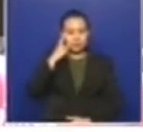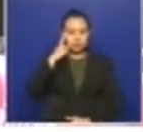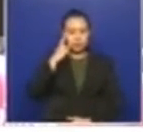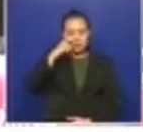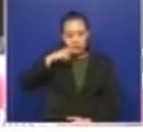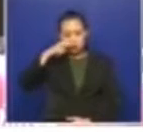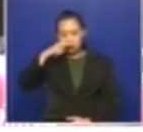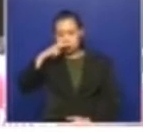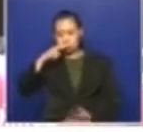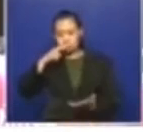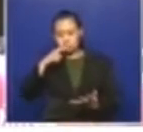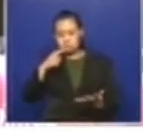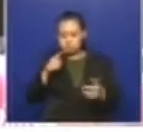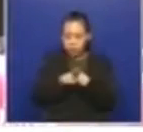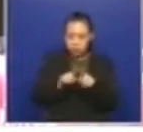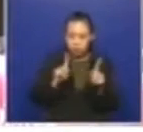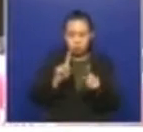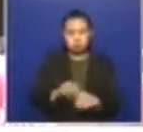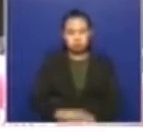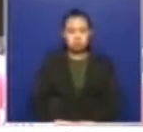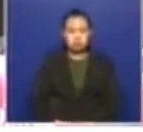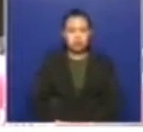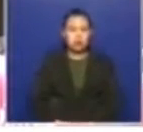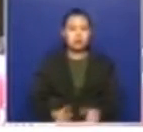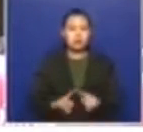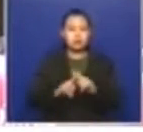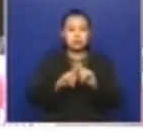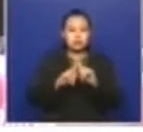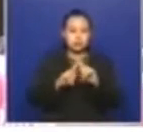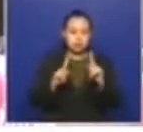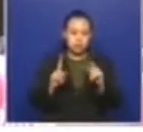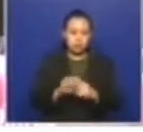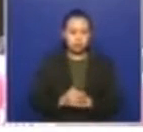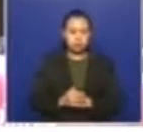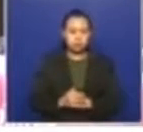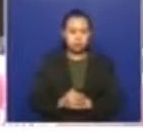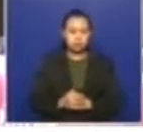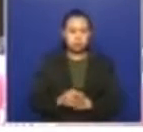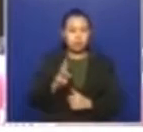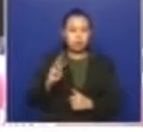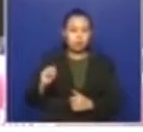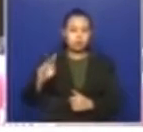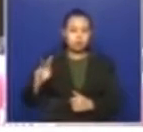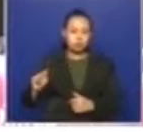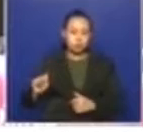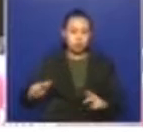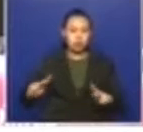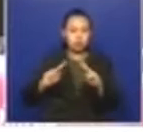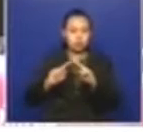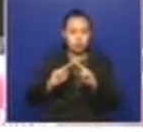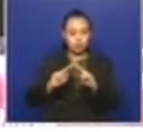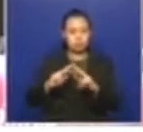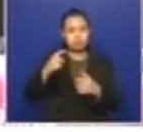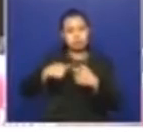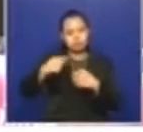ยแต่เรื่องที่ท่านพูดประการนี้เนี่ยผมกราบเรียนเลยครับถ้าท่านรัฐมนตรีพลังงานอยู่หรือฝากเรียนท่านด้วย